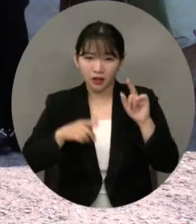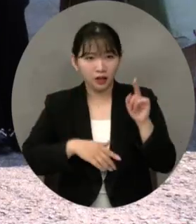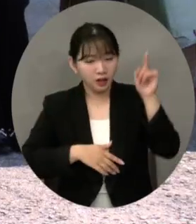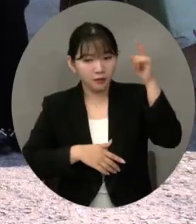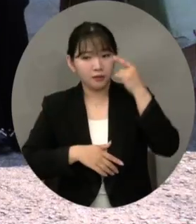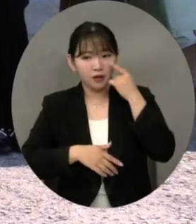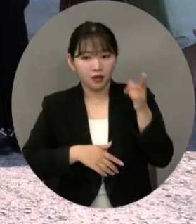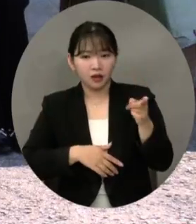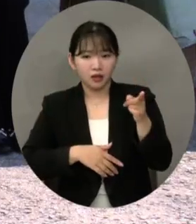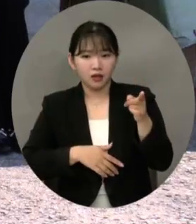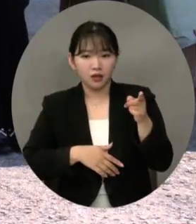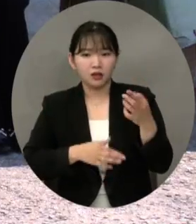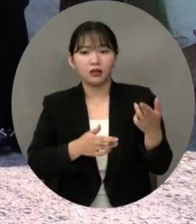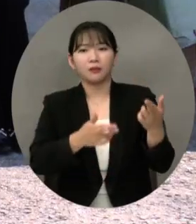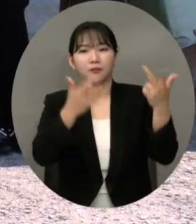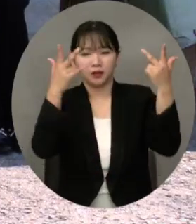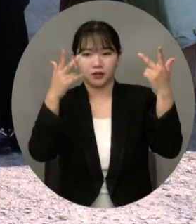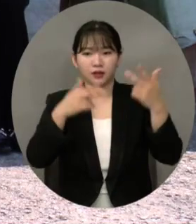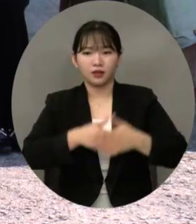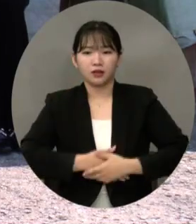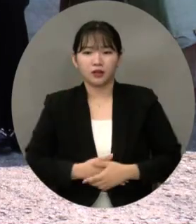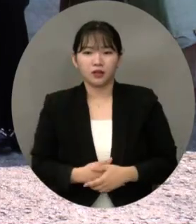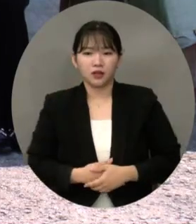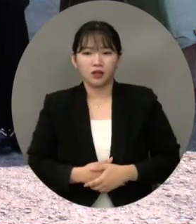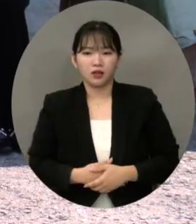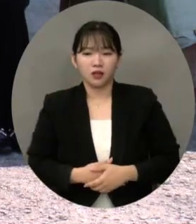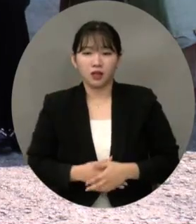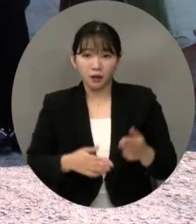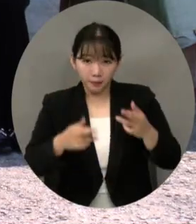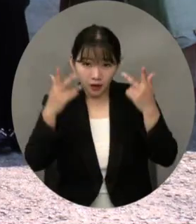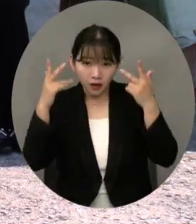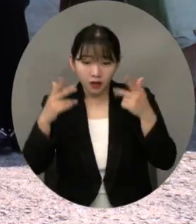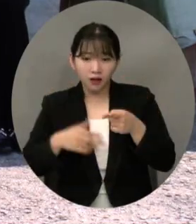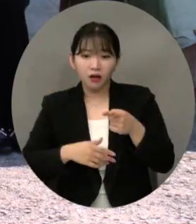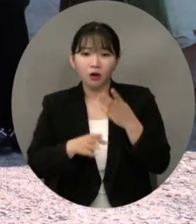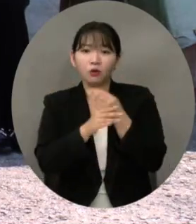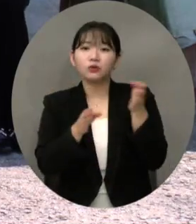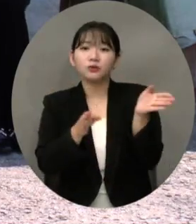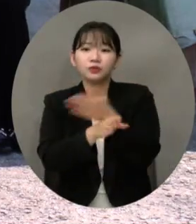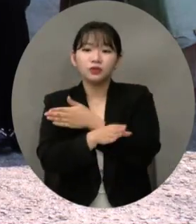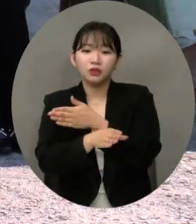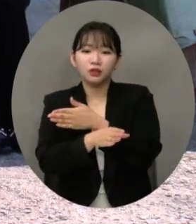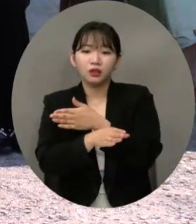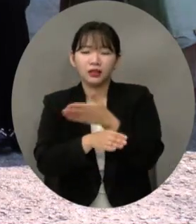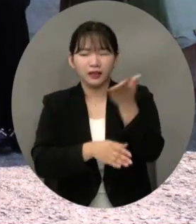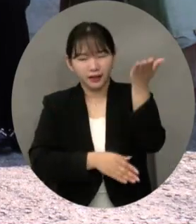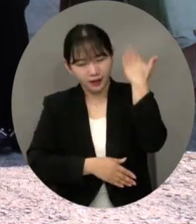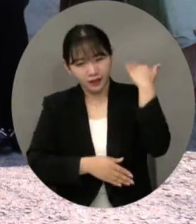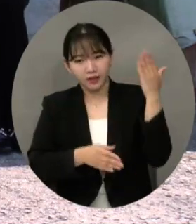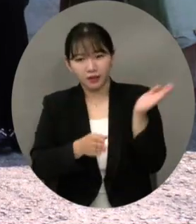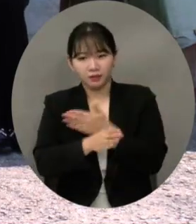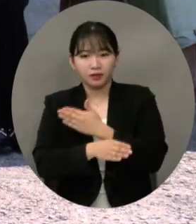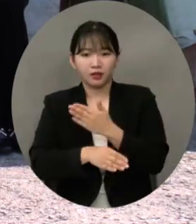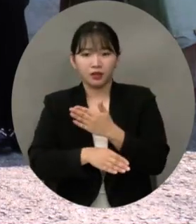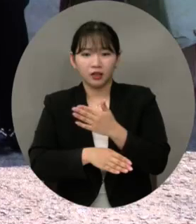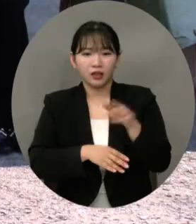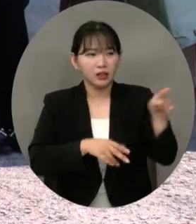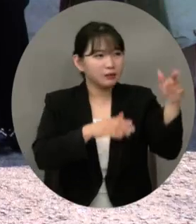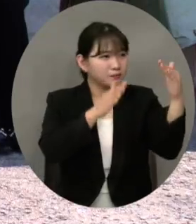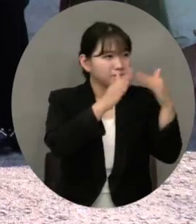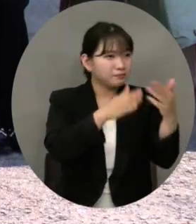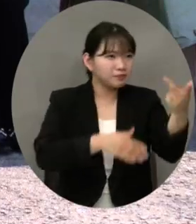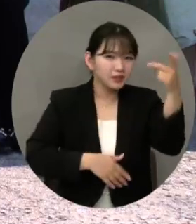올라가면? 아, 여기로 집 다 비었어. 다 비었어요? 네. 언제부터 비었어요? 진작부터. 빈집 이 집도 비고